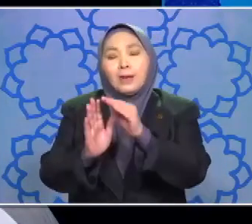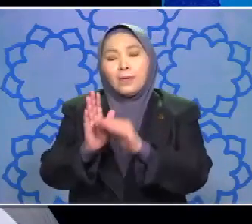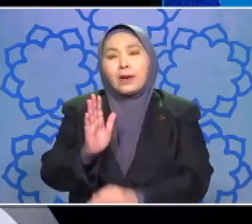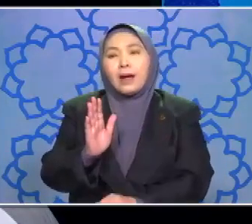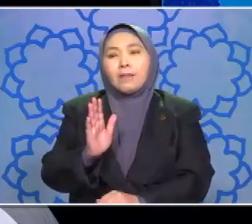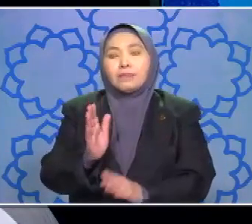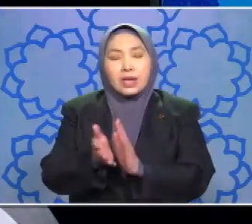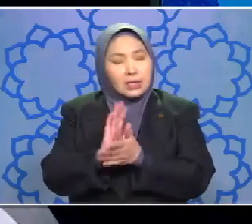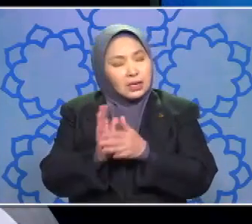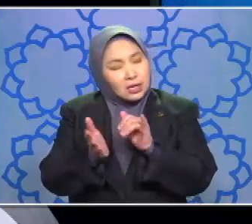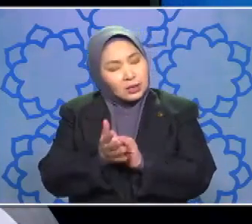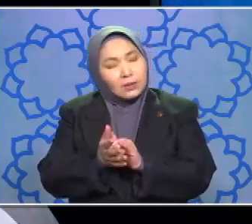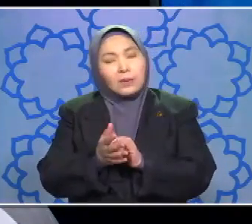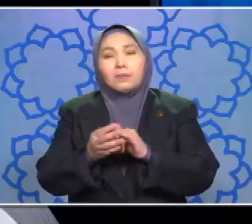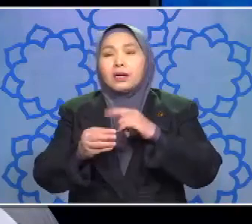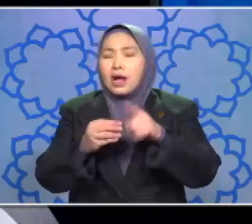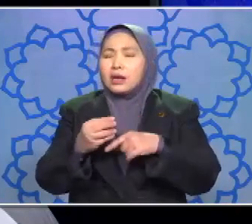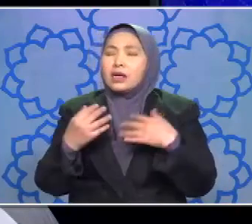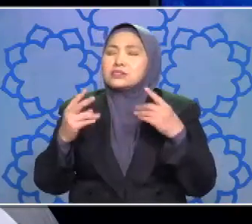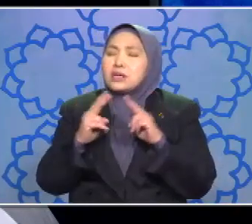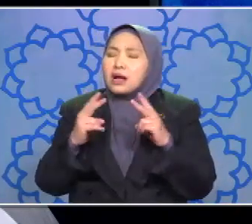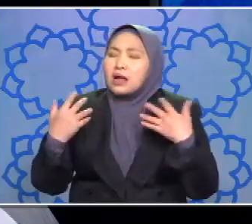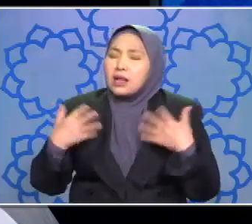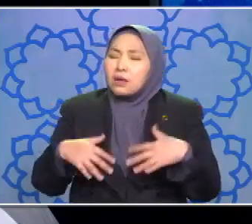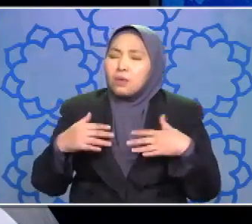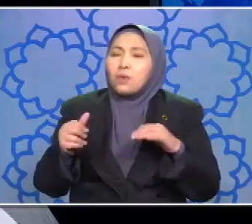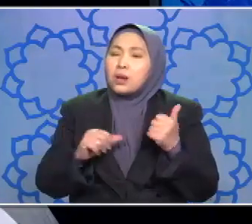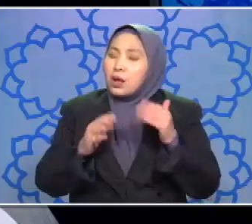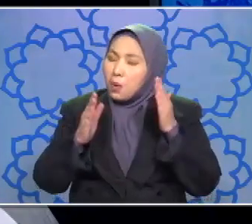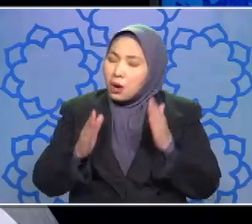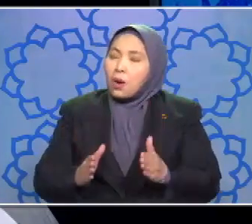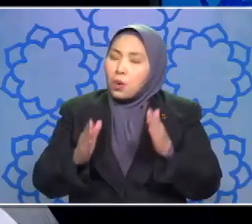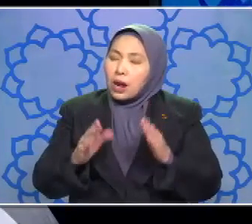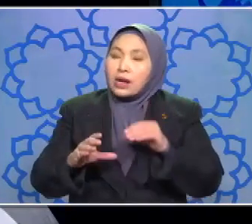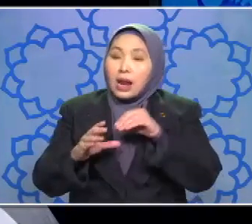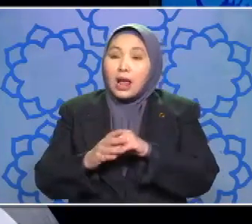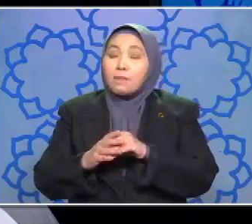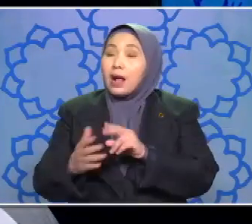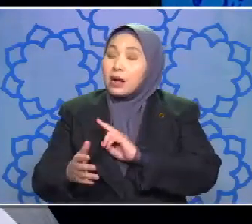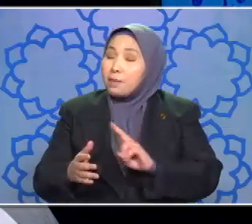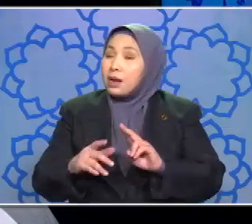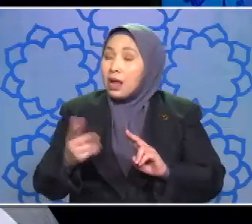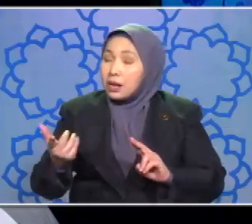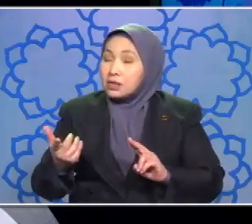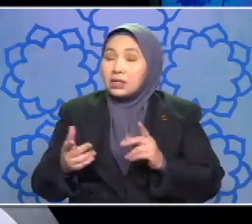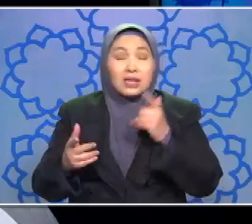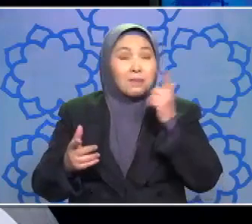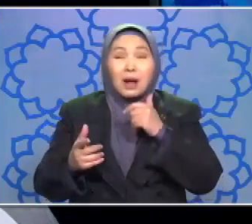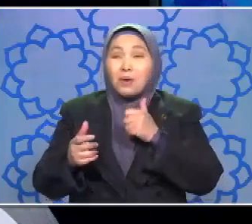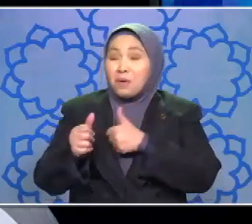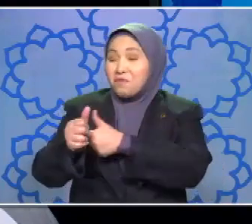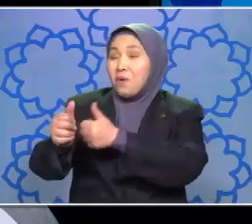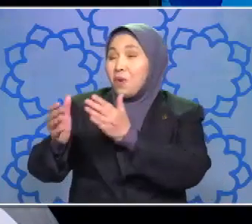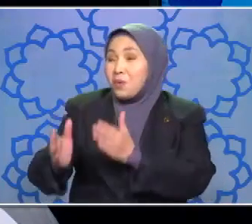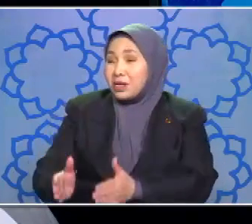Kurang sikit. Jadi itu perkara yang ditakuti oleh orang-orang dalam agama lain ini. Dia tak nak follower dia akan tinggal pasal dia